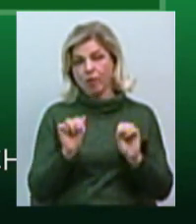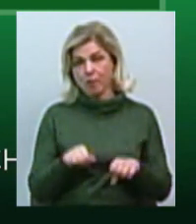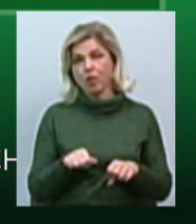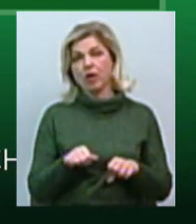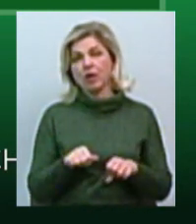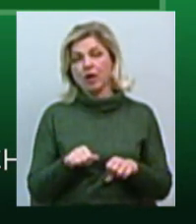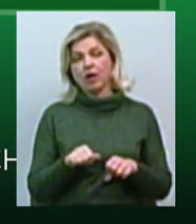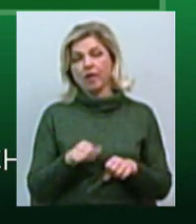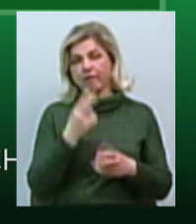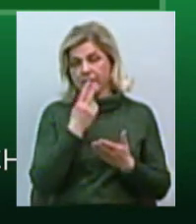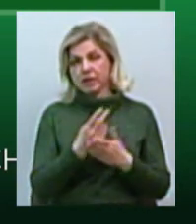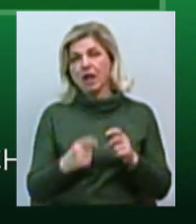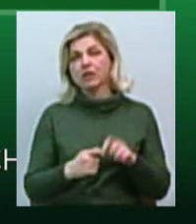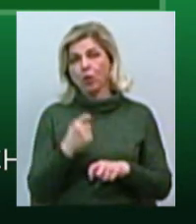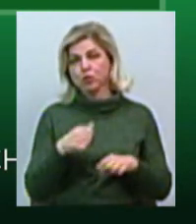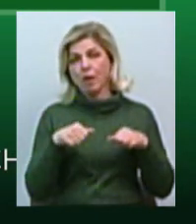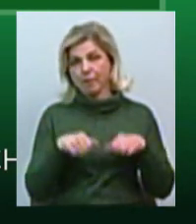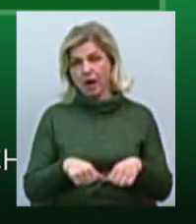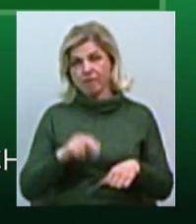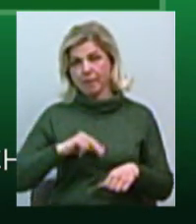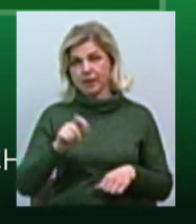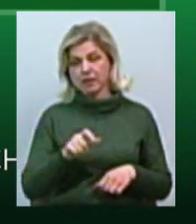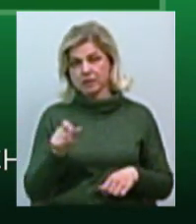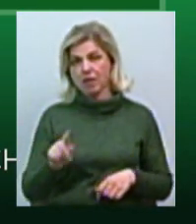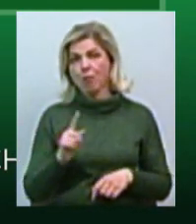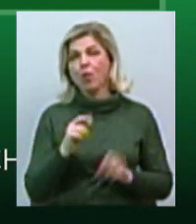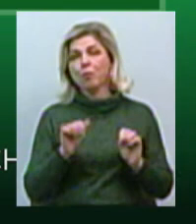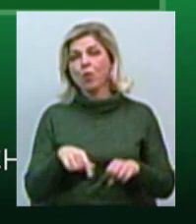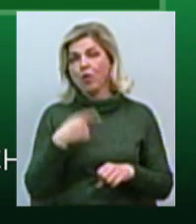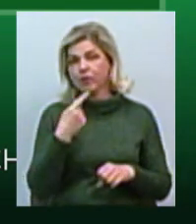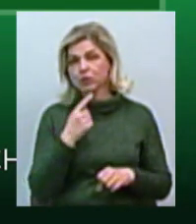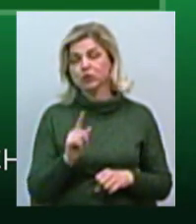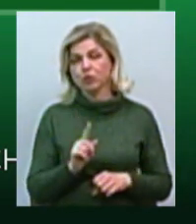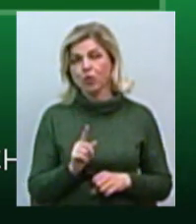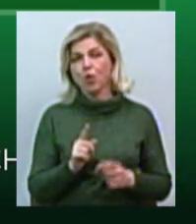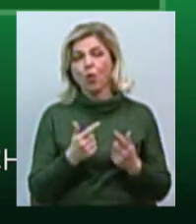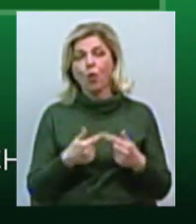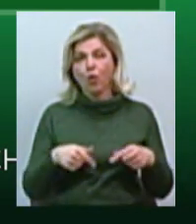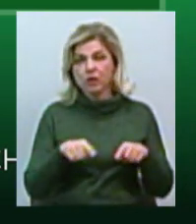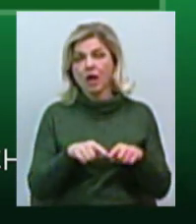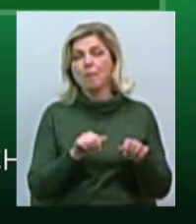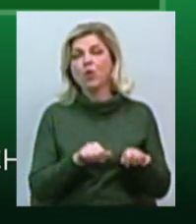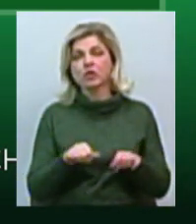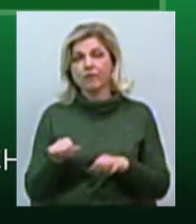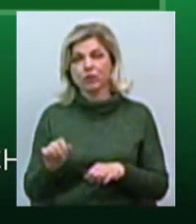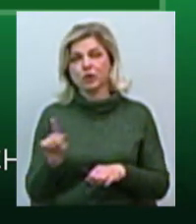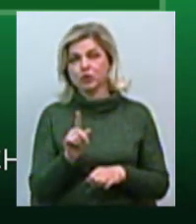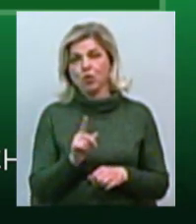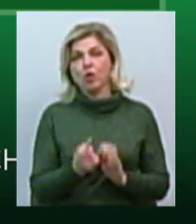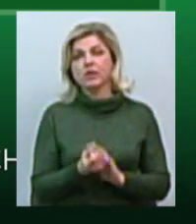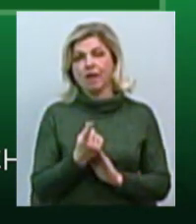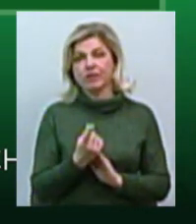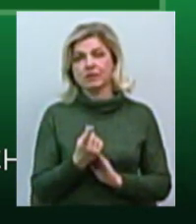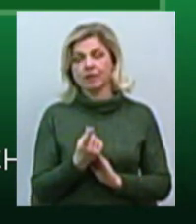певне порушення прав працівників, оскільки можна говорити про те, що коло можливостей, які з'явиться у